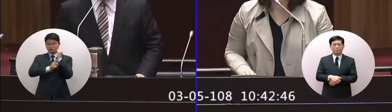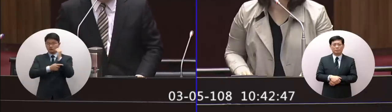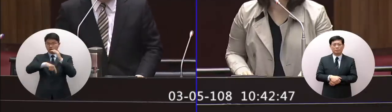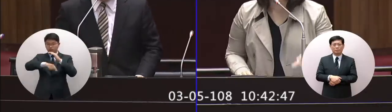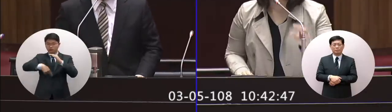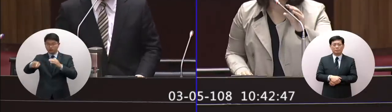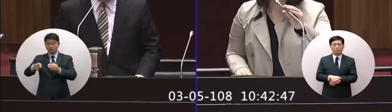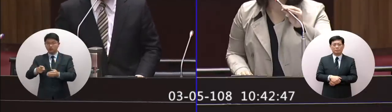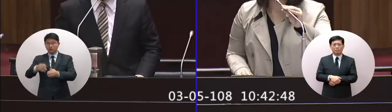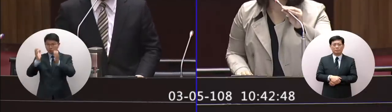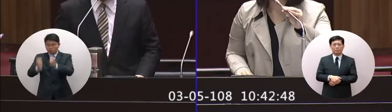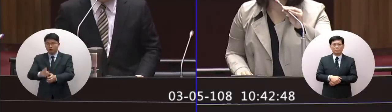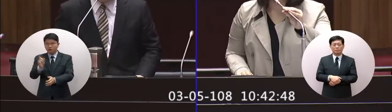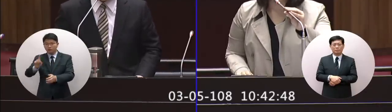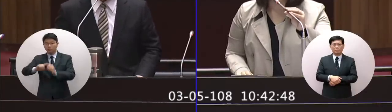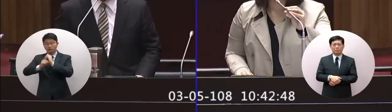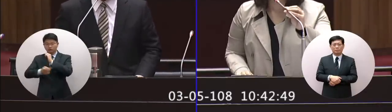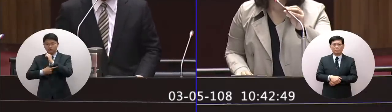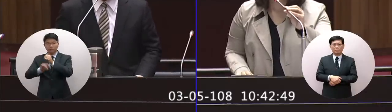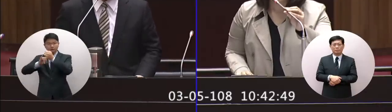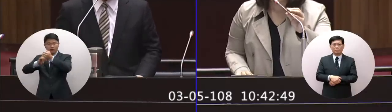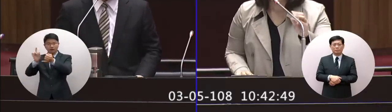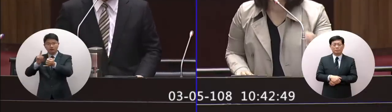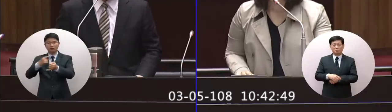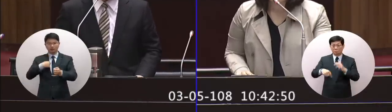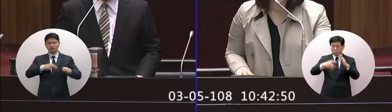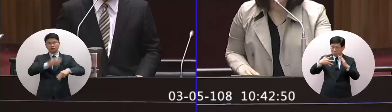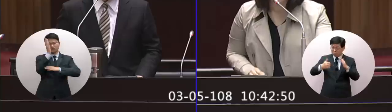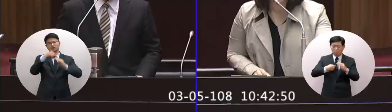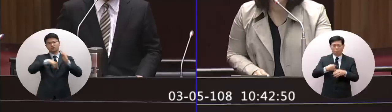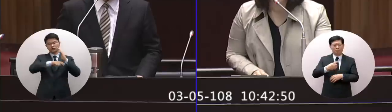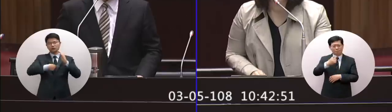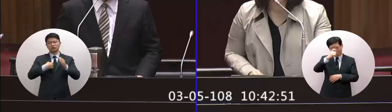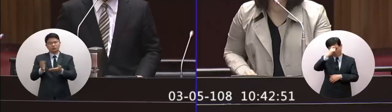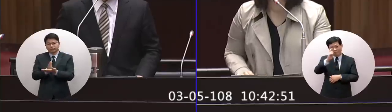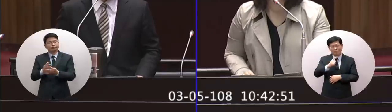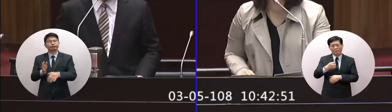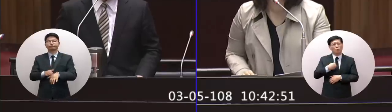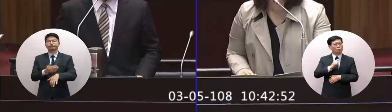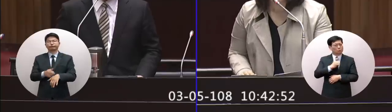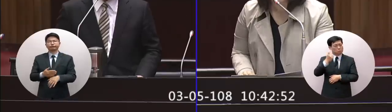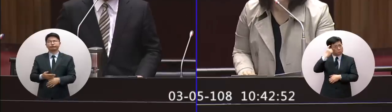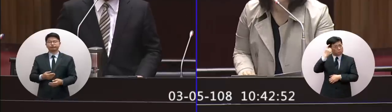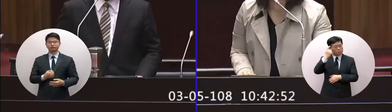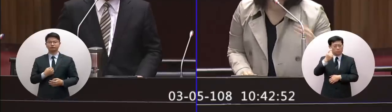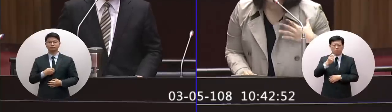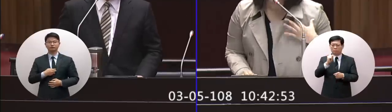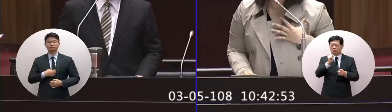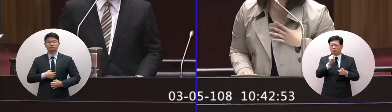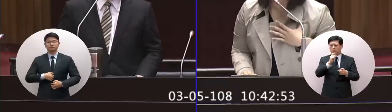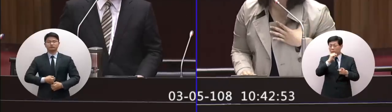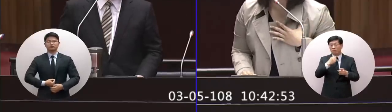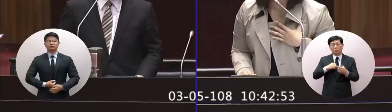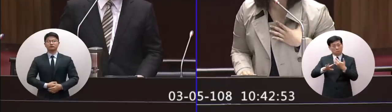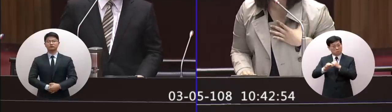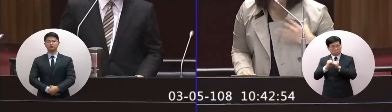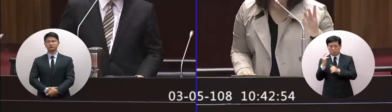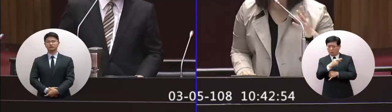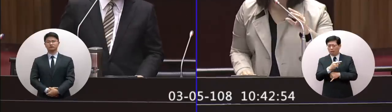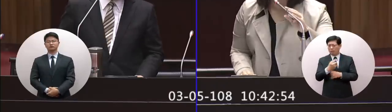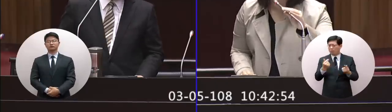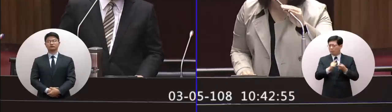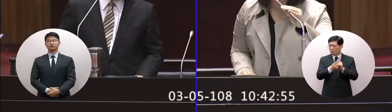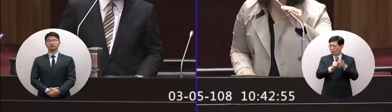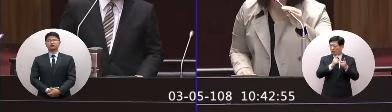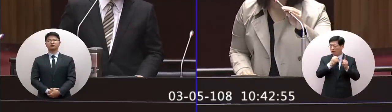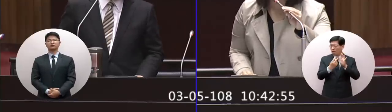院不宜批评智慧。 院长，我只希望说，我觉得啦，哦，不要选。以外界来看，我们觉得有点玩